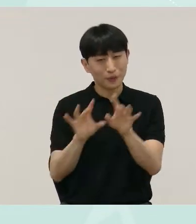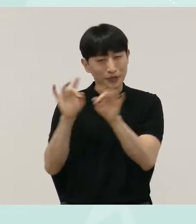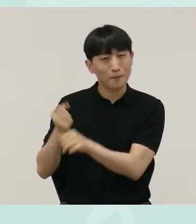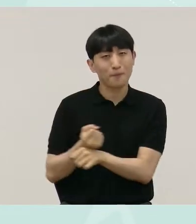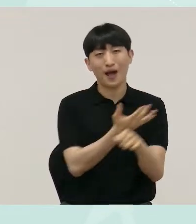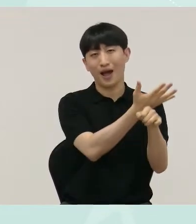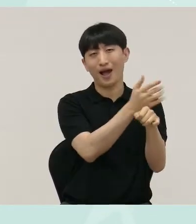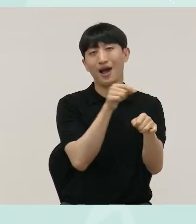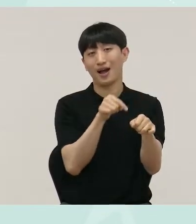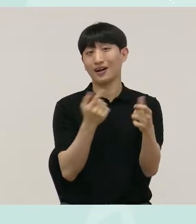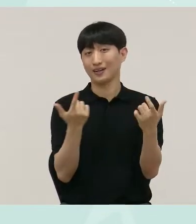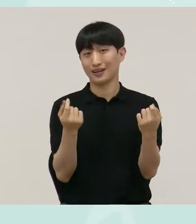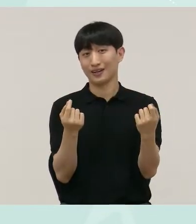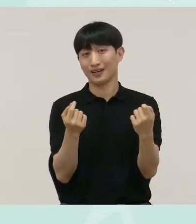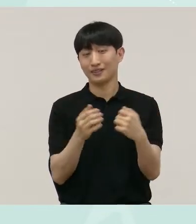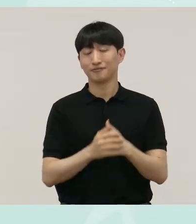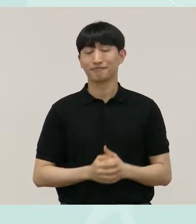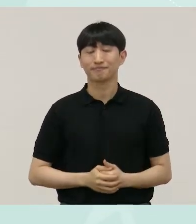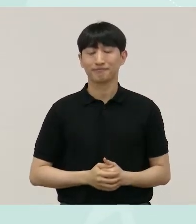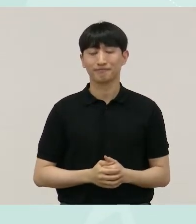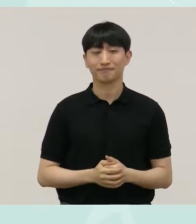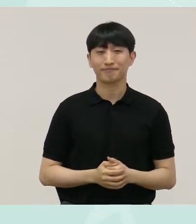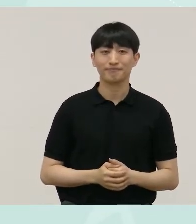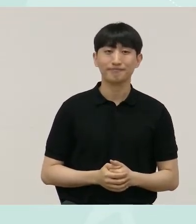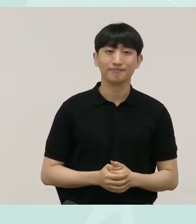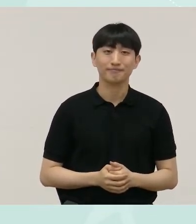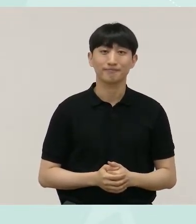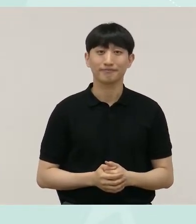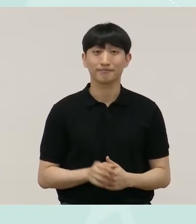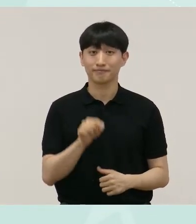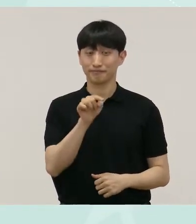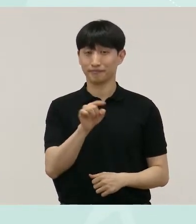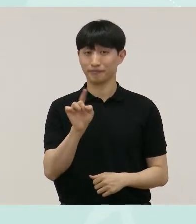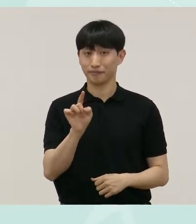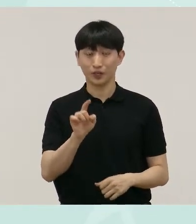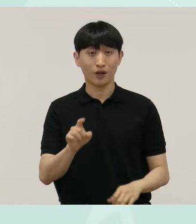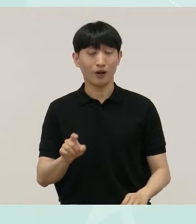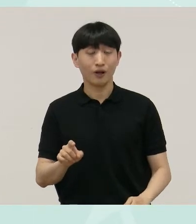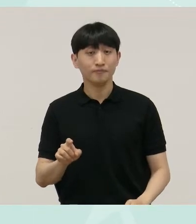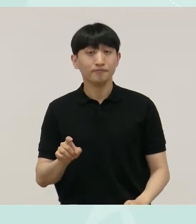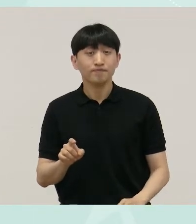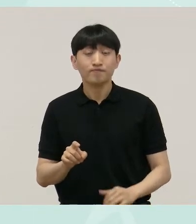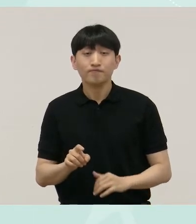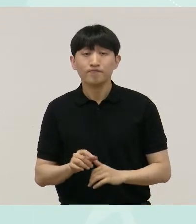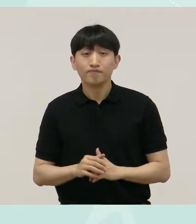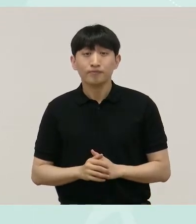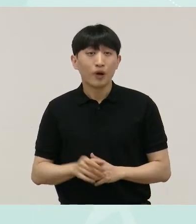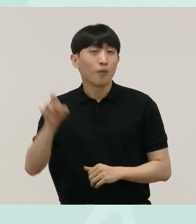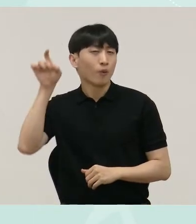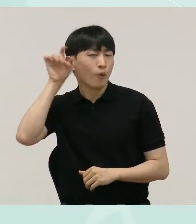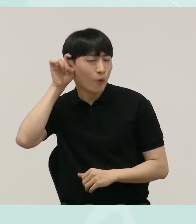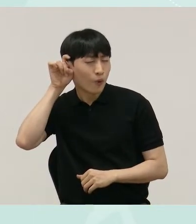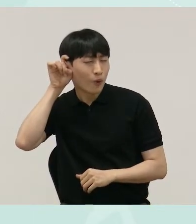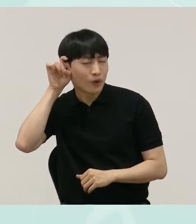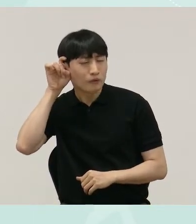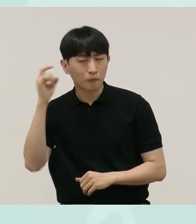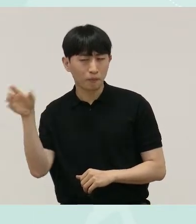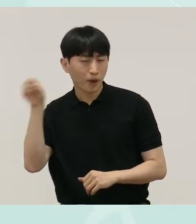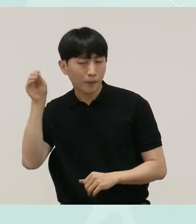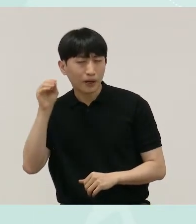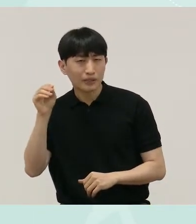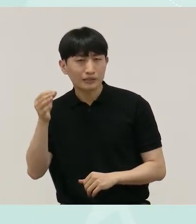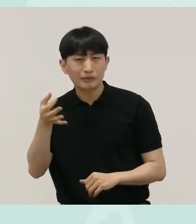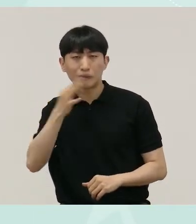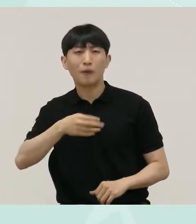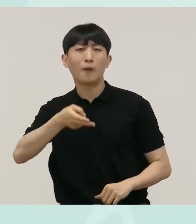바로 인공화호 혹은 인공달팽이관이라고 하는 것이죠. 이렇게 해서 보청기로 사용할 수 없는 정도로 망가진 그런